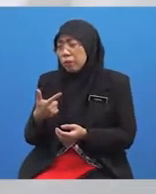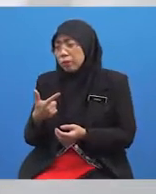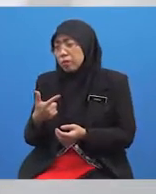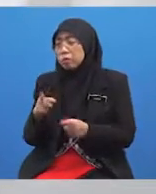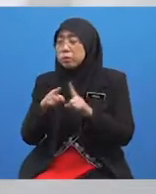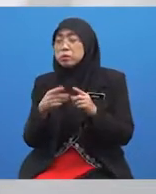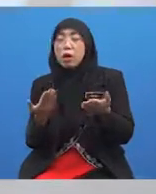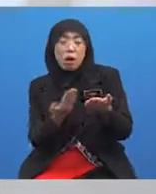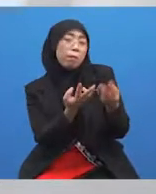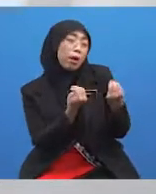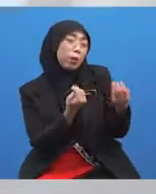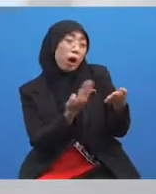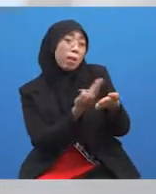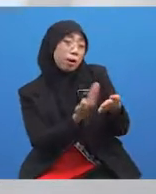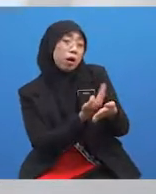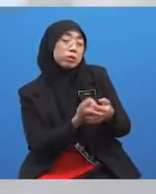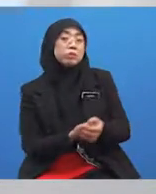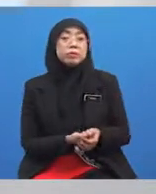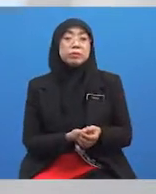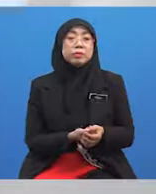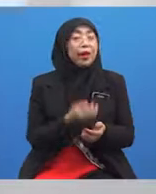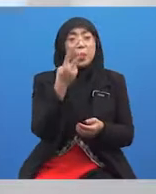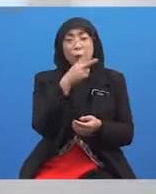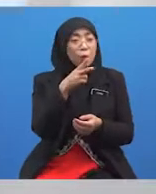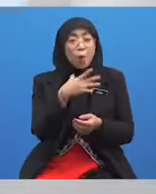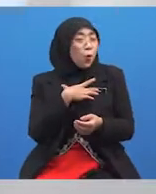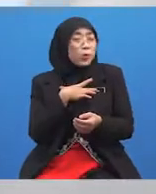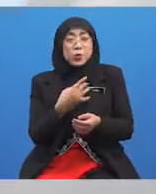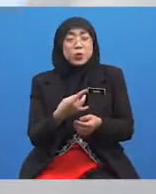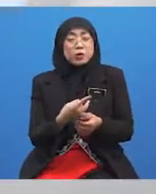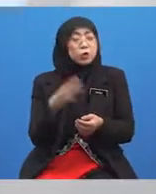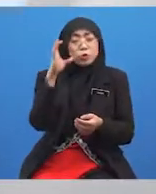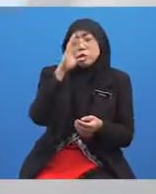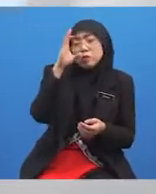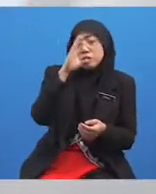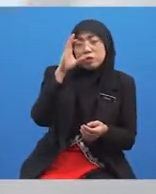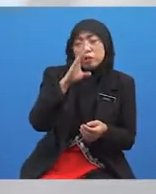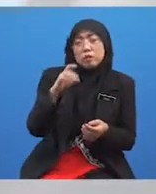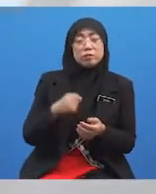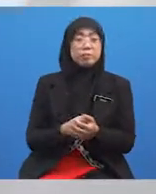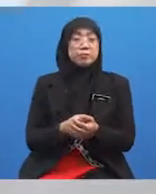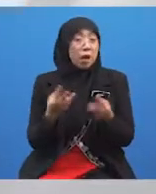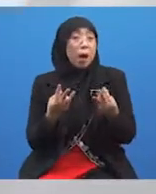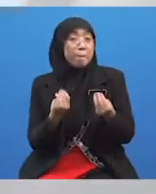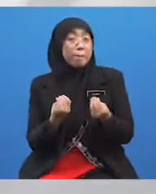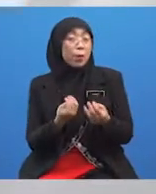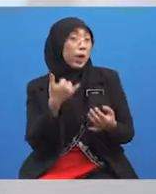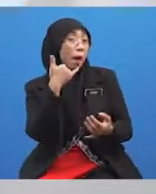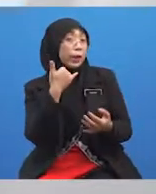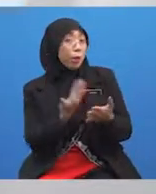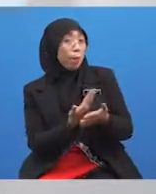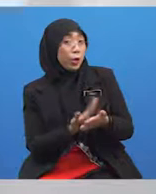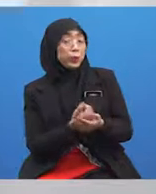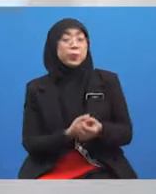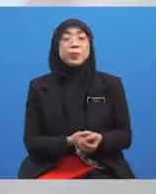fizikal dan pembungkusan. Oleh itu, pengguna mula mendapatkan maklumat yang terperinci tentang produk tersebut.